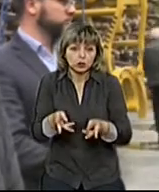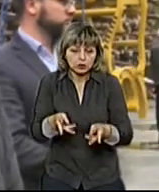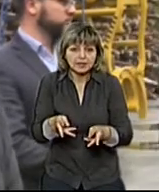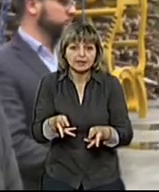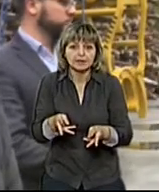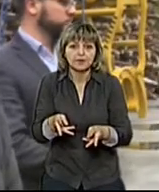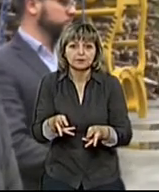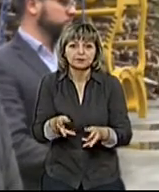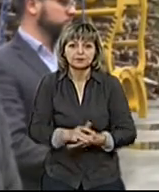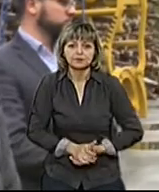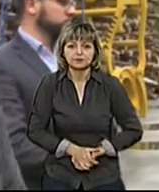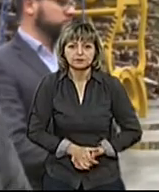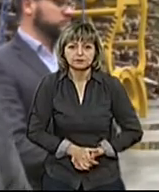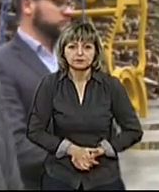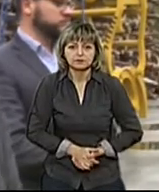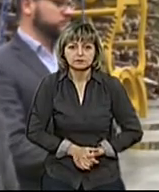і